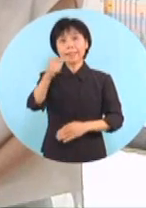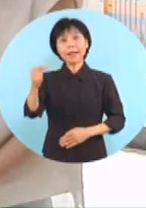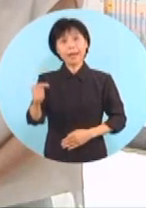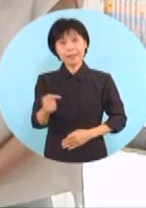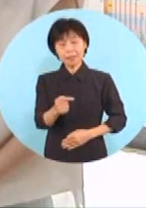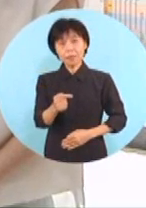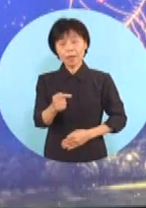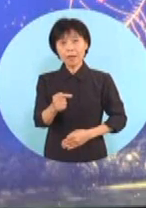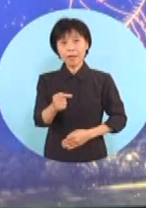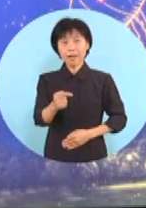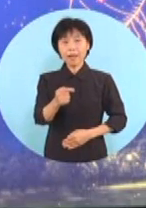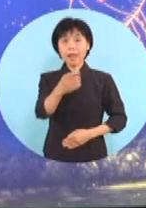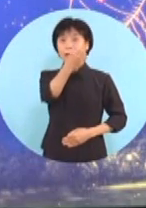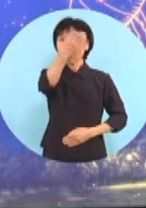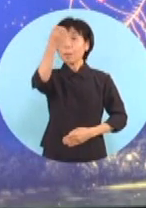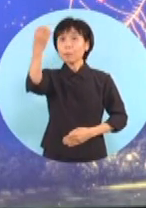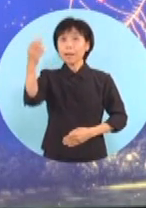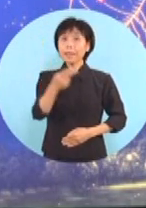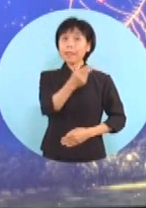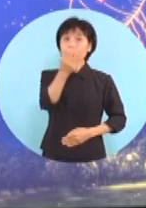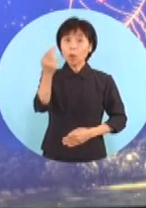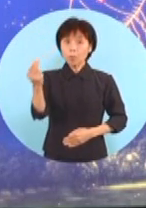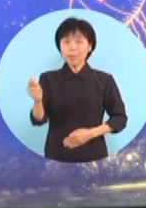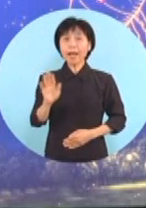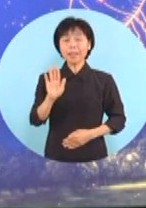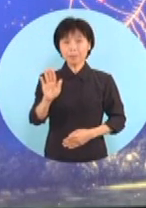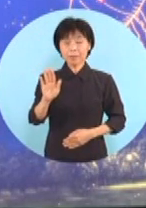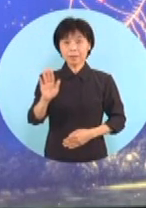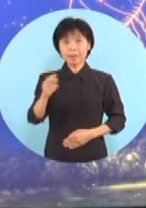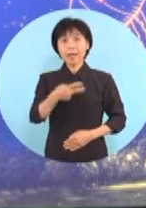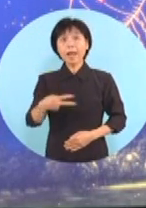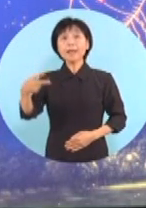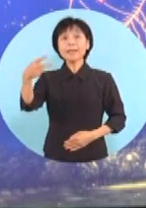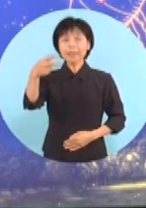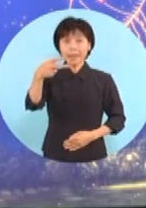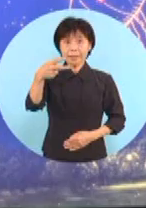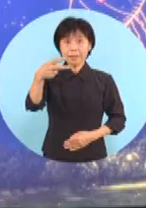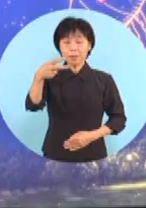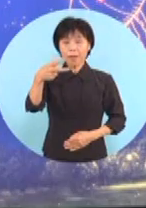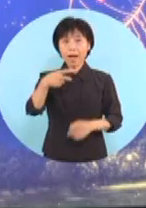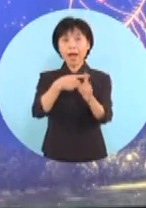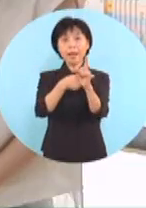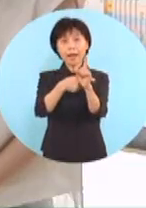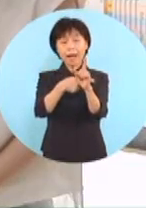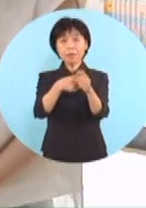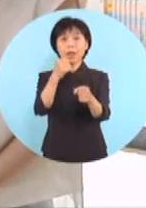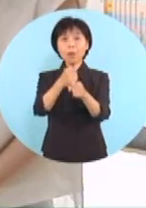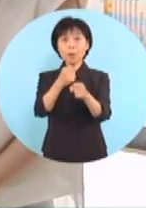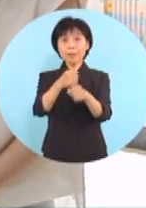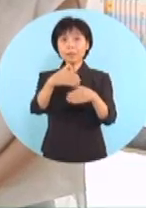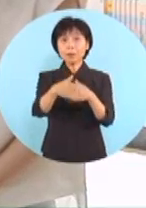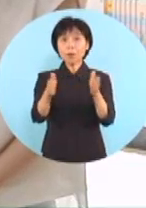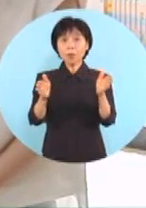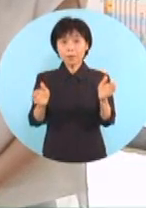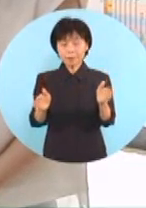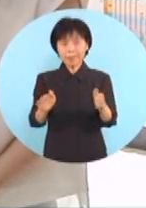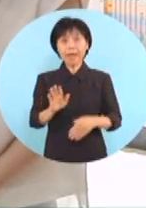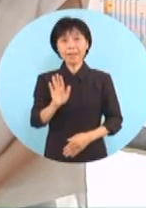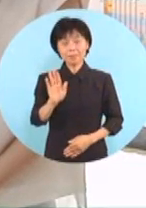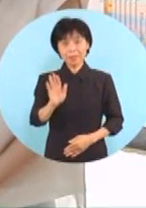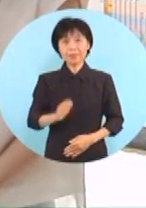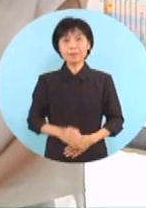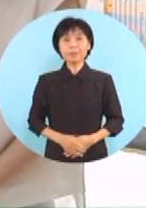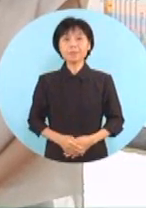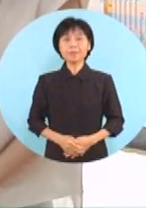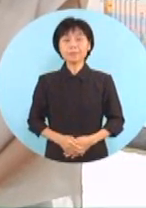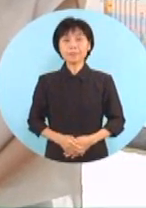には板橋区唯一のプラネタリウムドームがございます。そして2階には科学や工作の教室を行えるよう